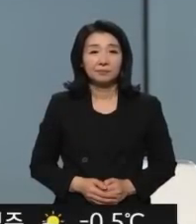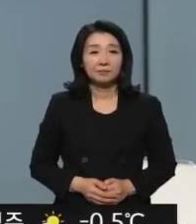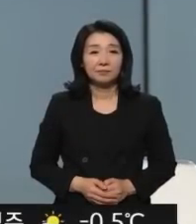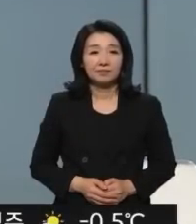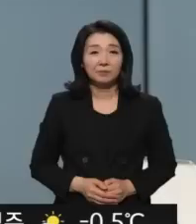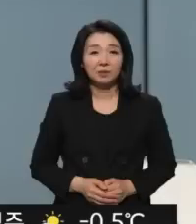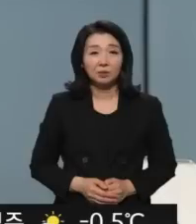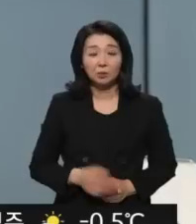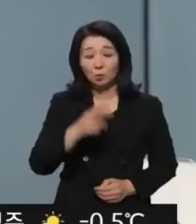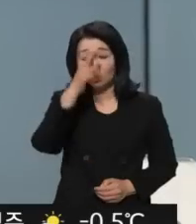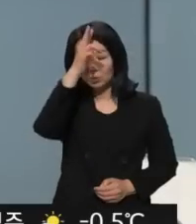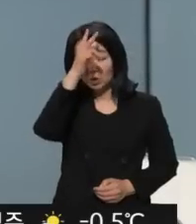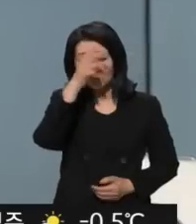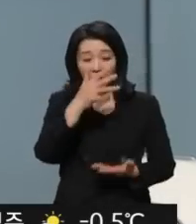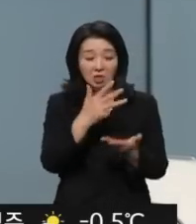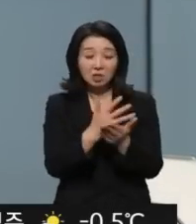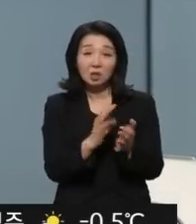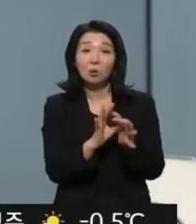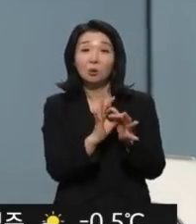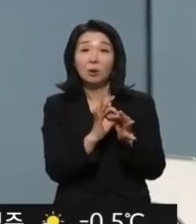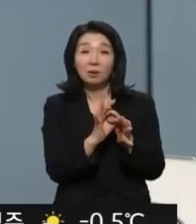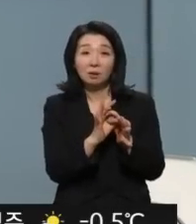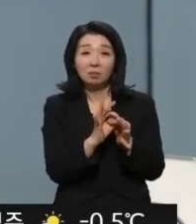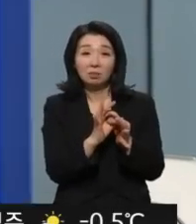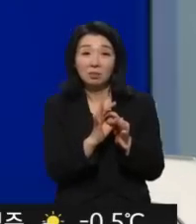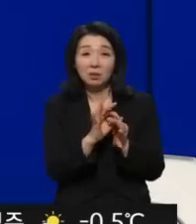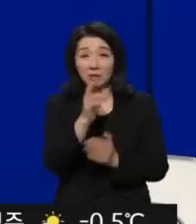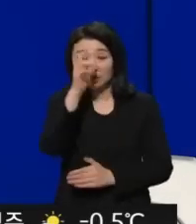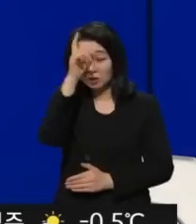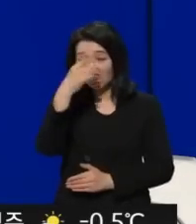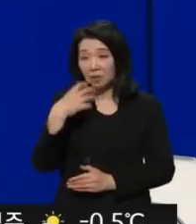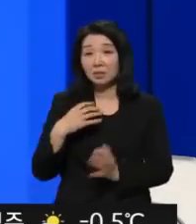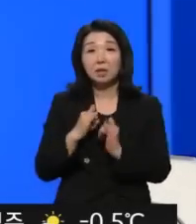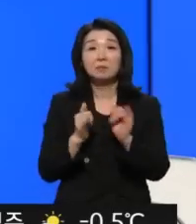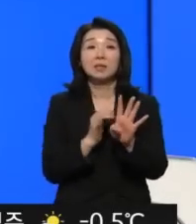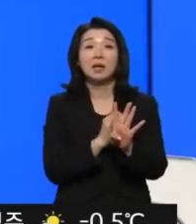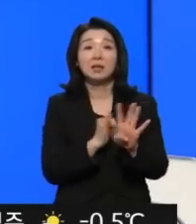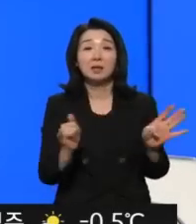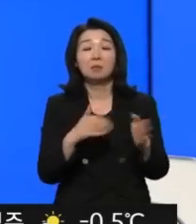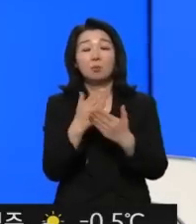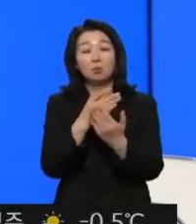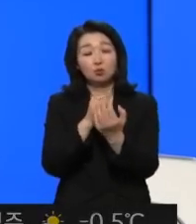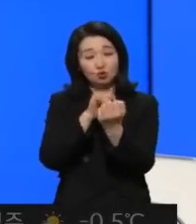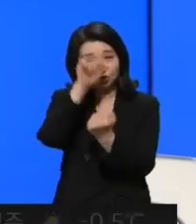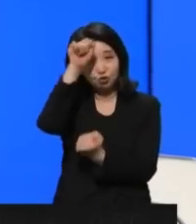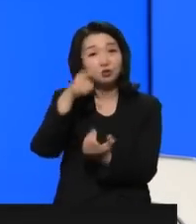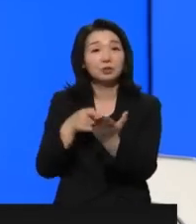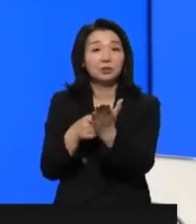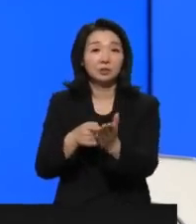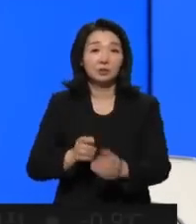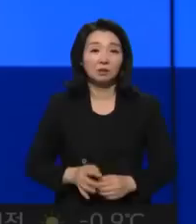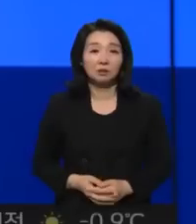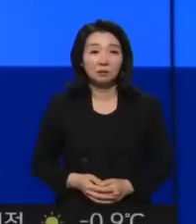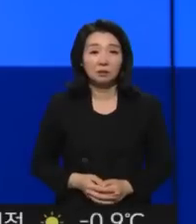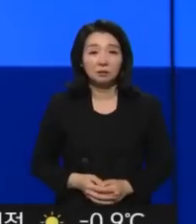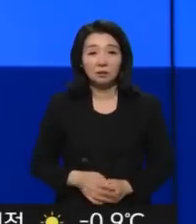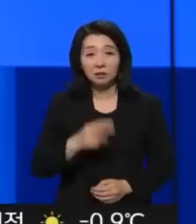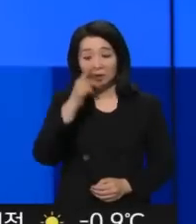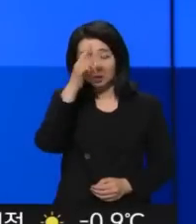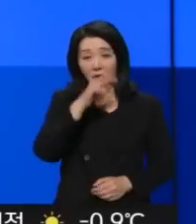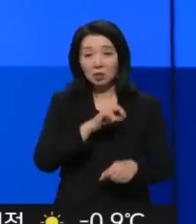속보죠. 경찰이 이태원 참사 관련한 경찰 책임자들에게 4명이죠. 일괄 구속영장을 청구했죠. 네, 경찰 특수본이 이제